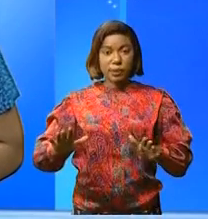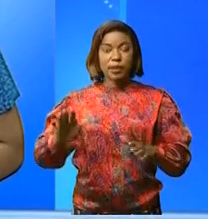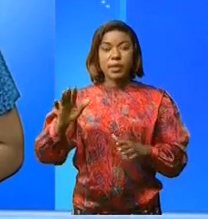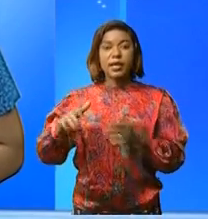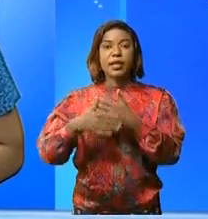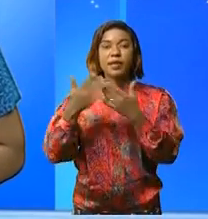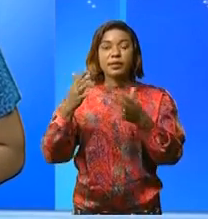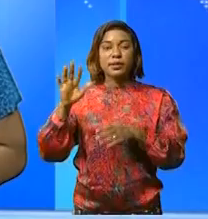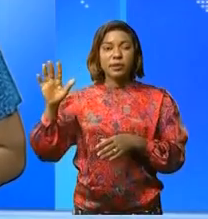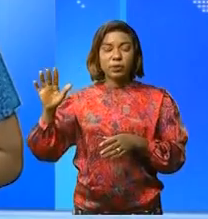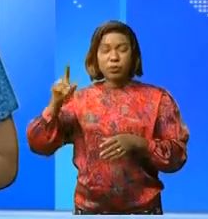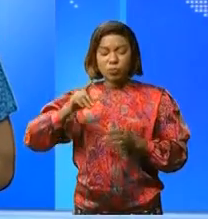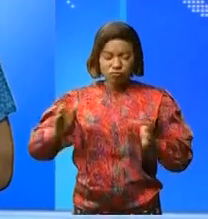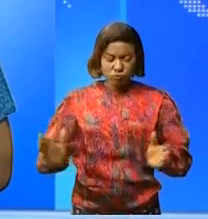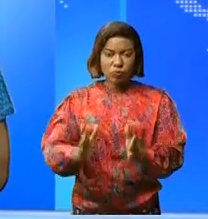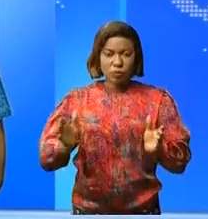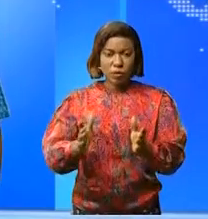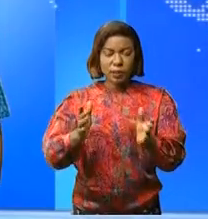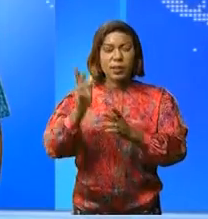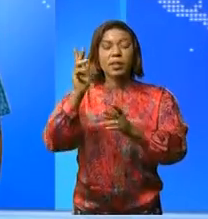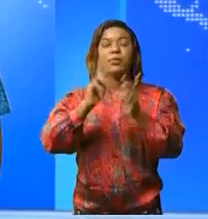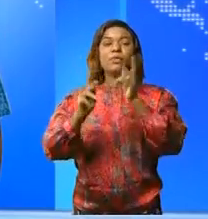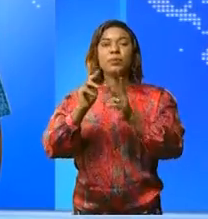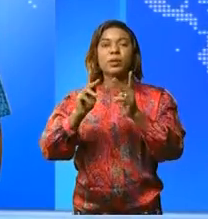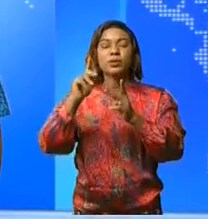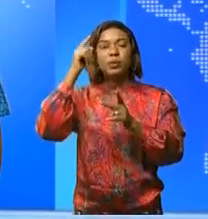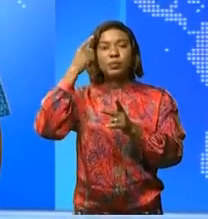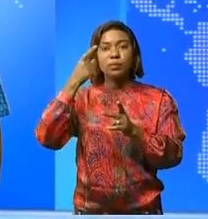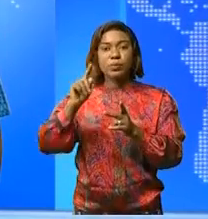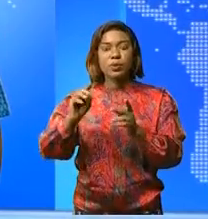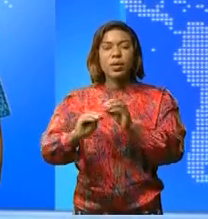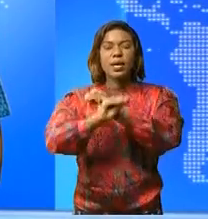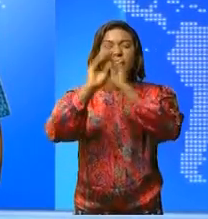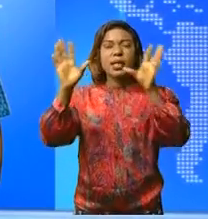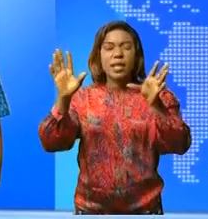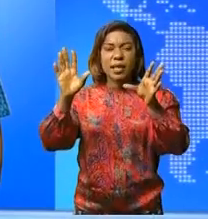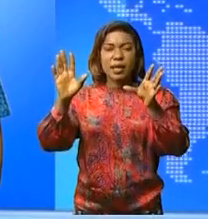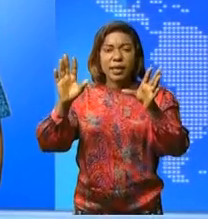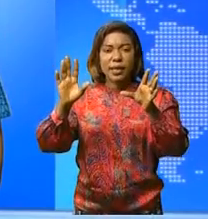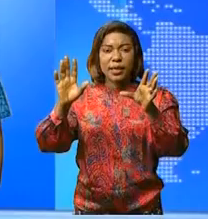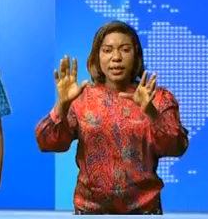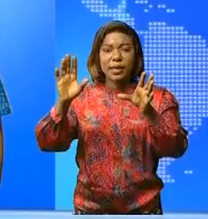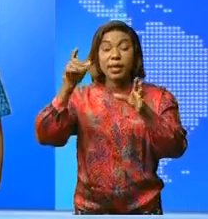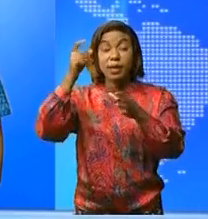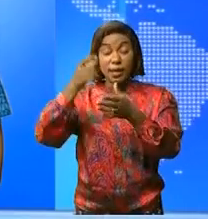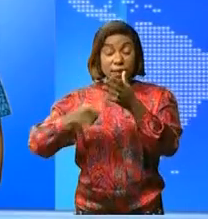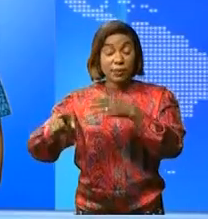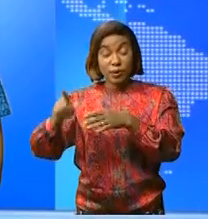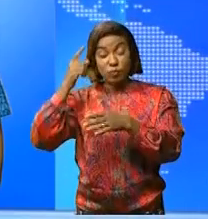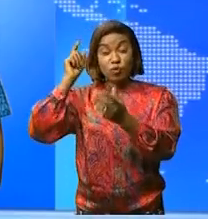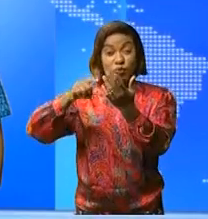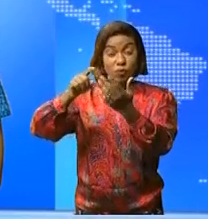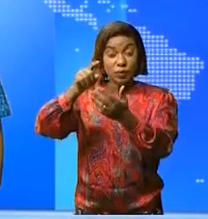Kinshasa mérite la mobilisation de sa population pour le rayonnement de la capitale afin d'être comptée parmi les